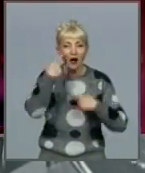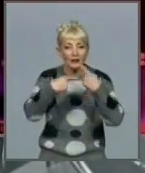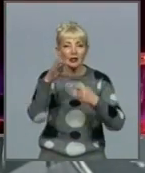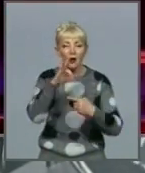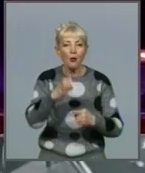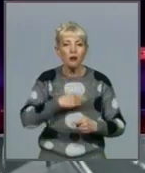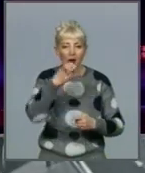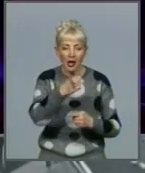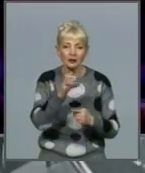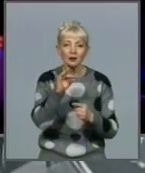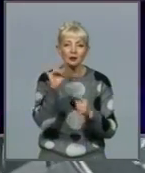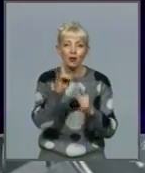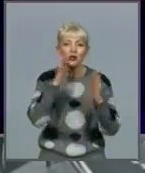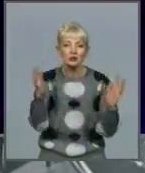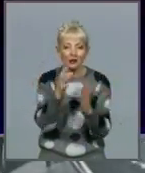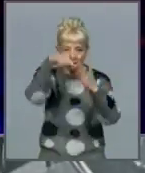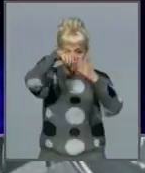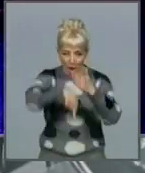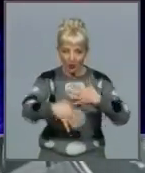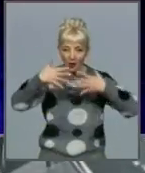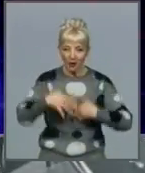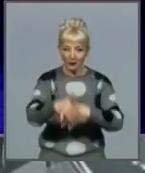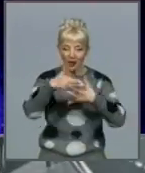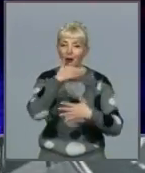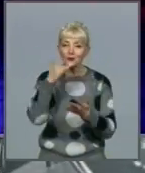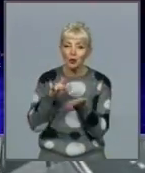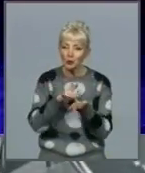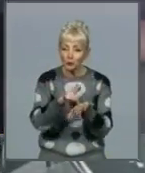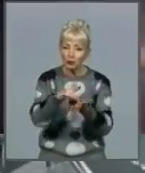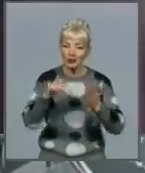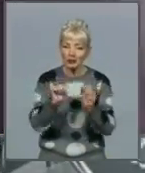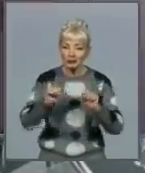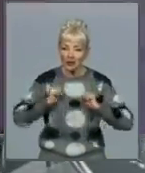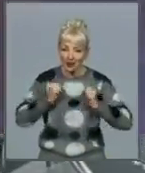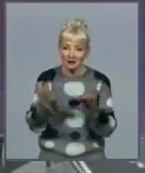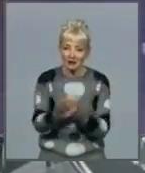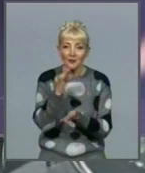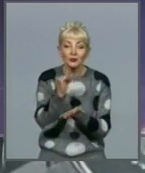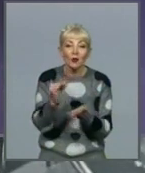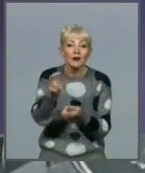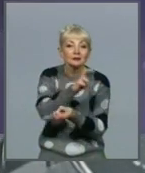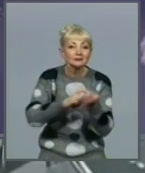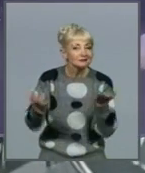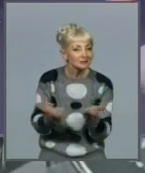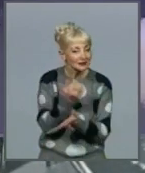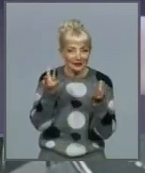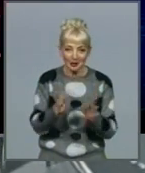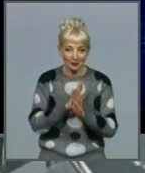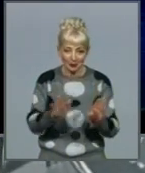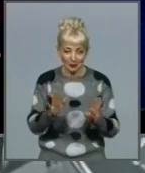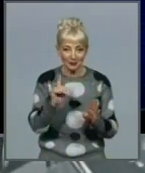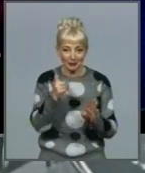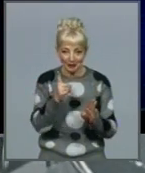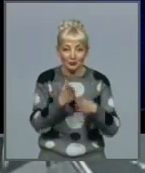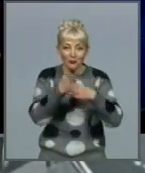дні океану. Багато мандрівників намагалися добути їх, але відшукати місце проживання атлантів не так же і просто. Бо вхід в чарівне місто охороняють